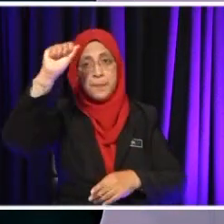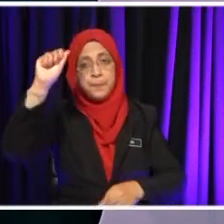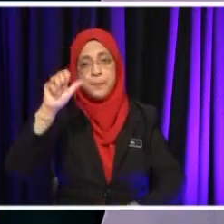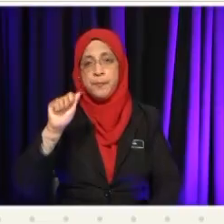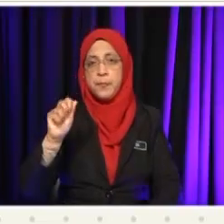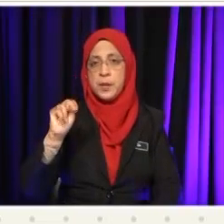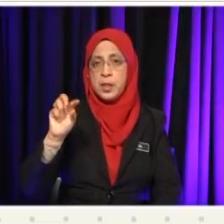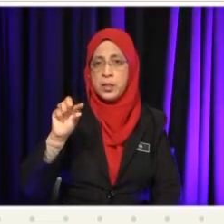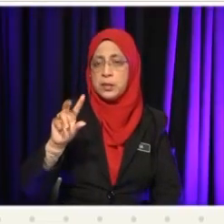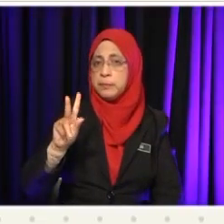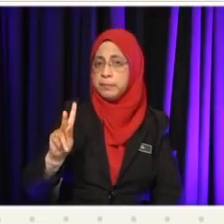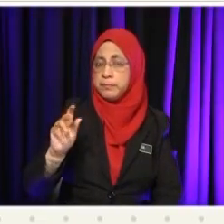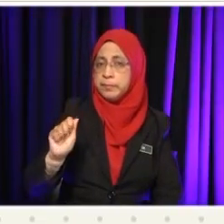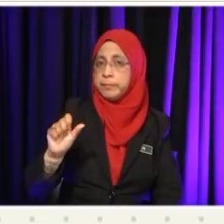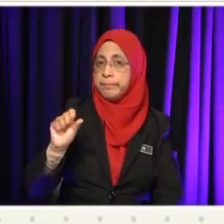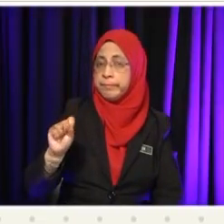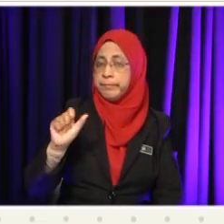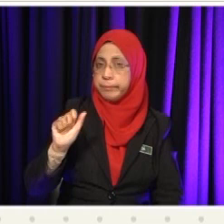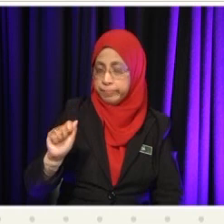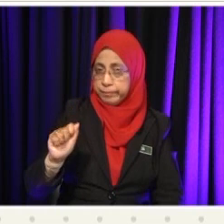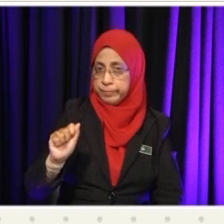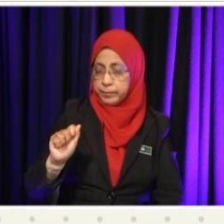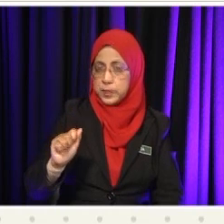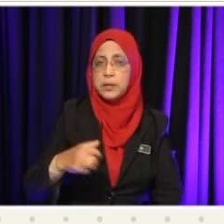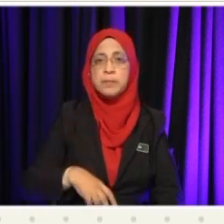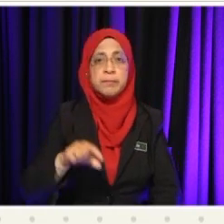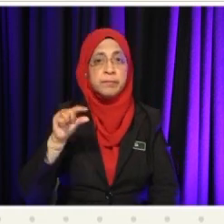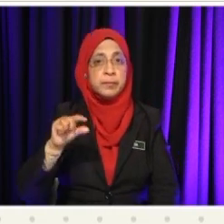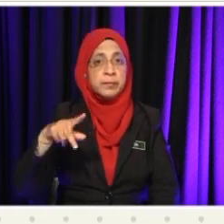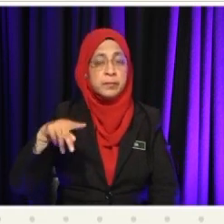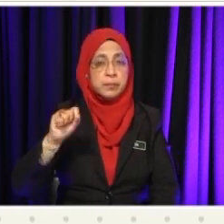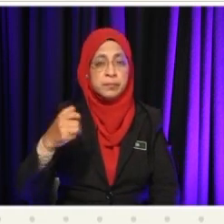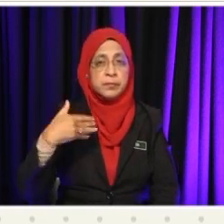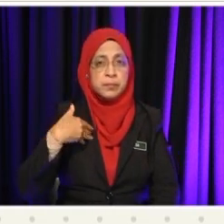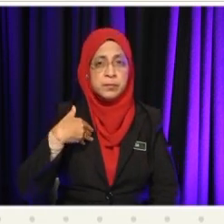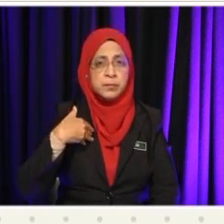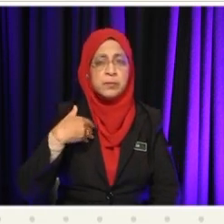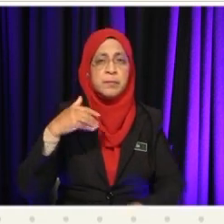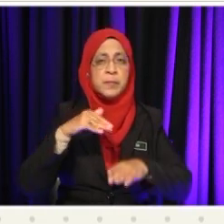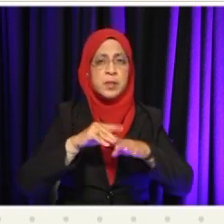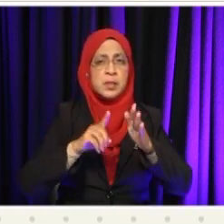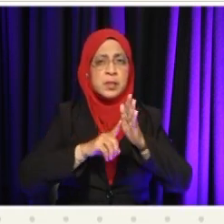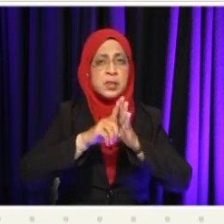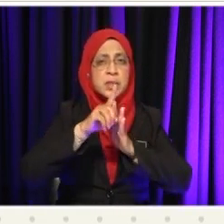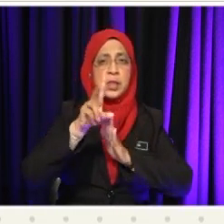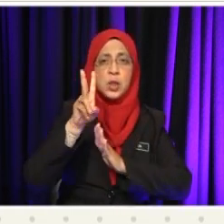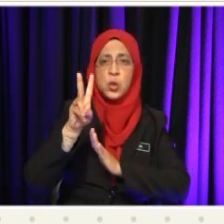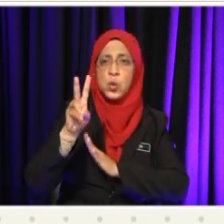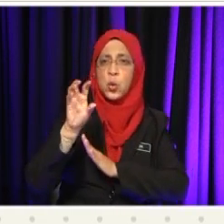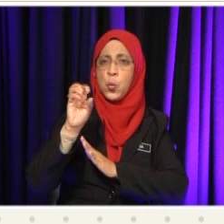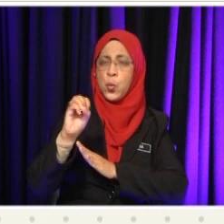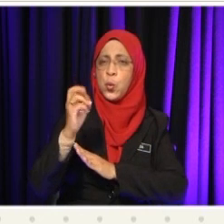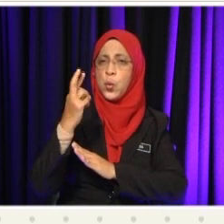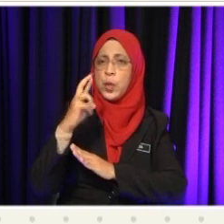sukses GPS dia mengorbit bumi seperti yang saya maklumkan tadi yaitu berada pada ketinggian 20.000